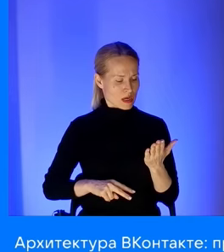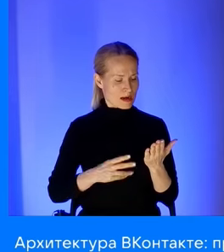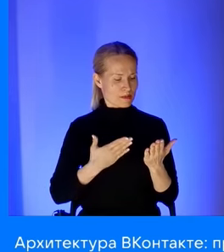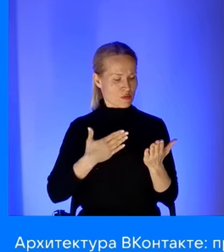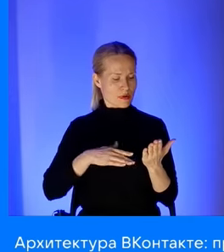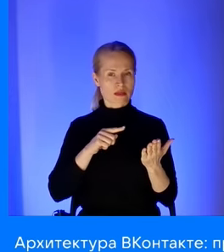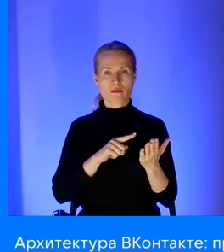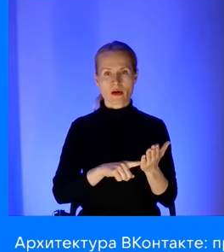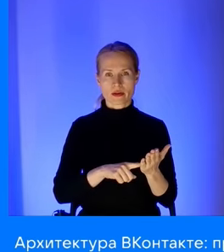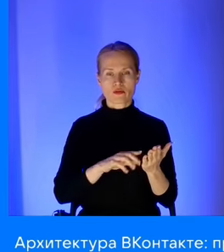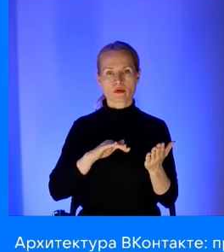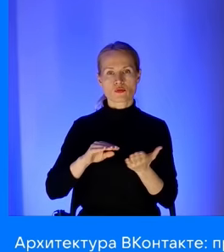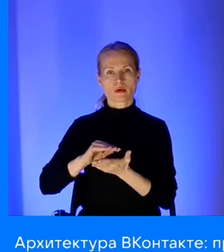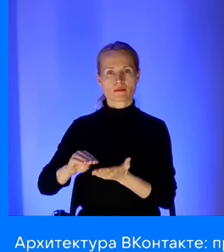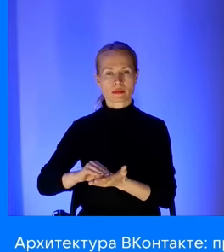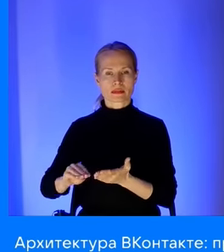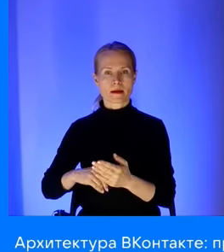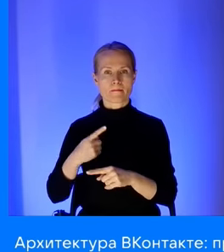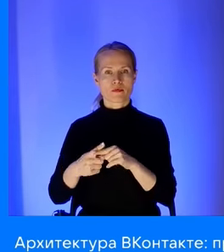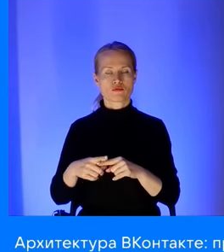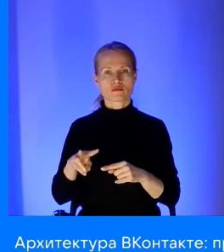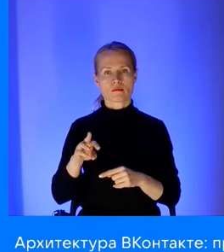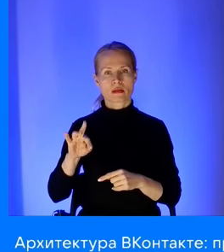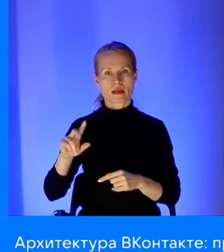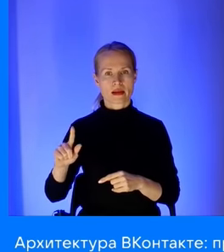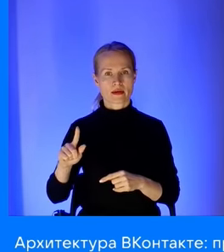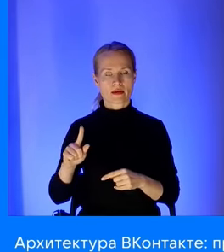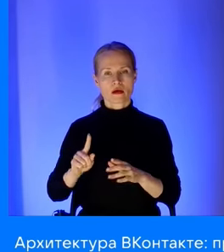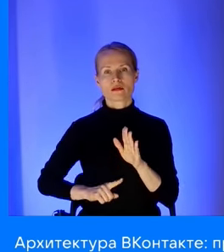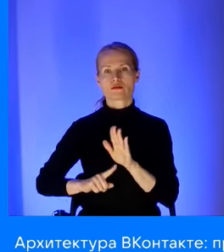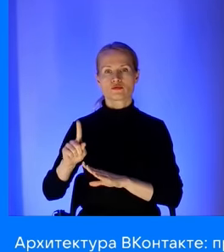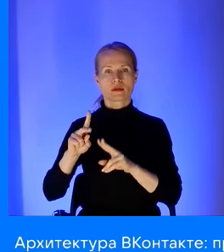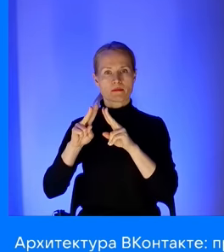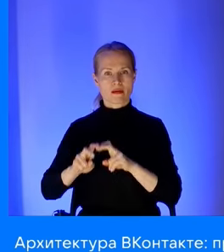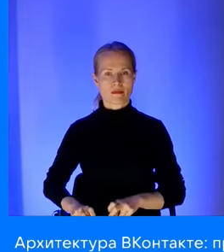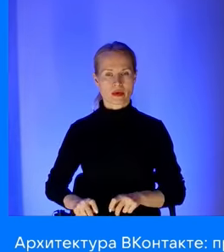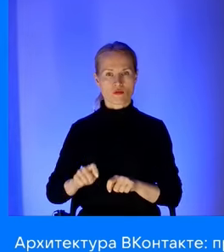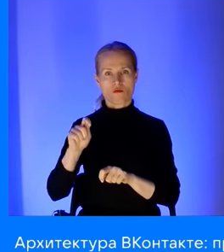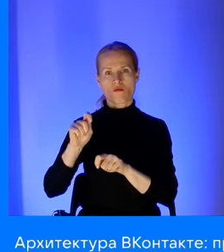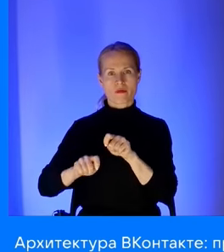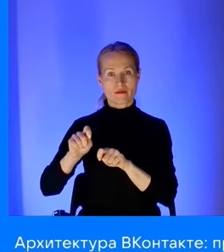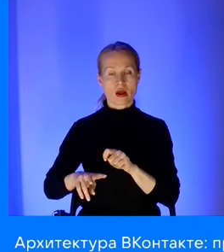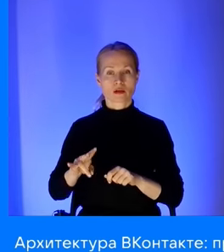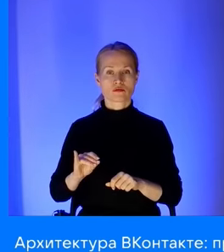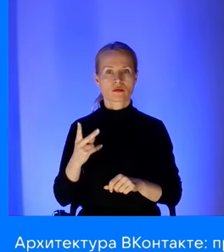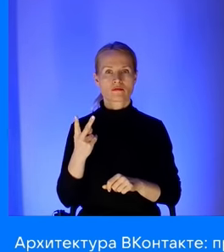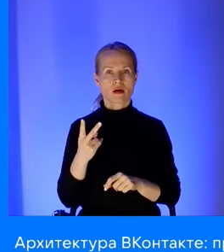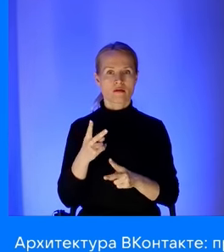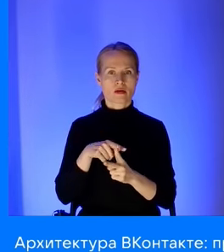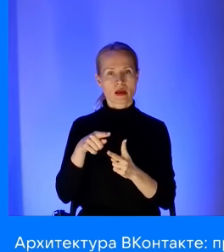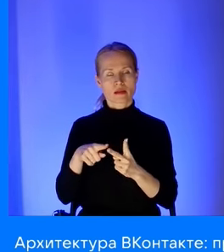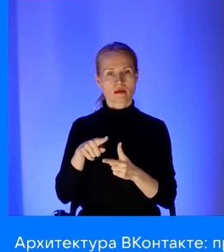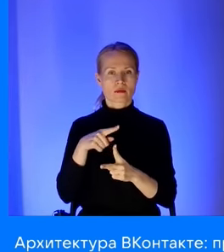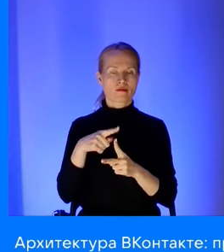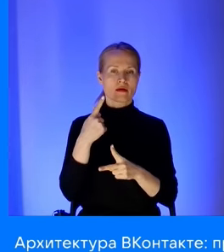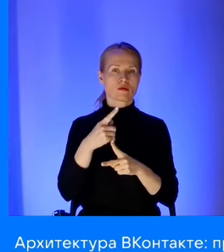реализовали потом написали + модель а запустили проверку верификацию и тут два варианта либо успех